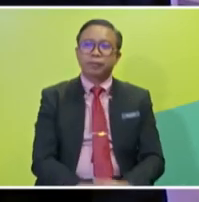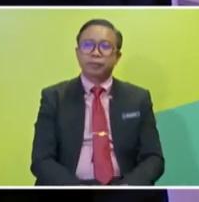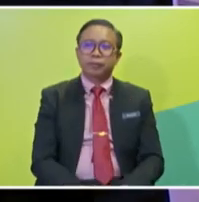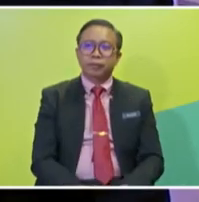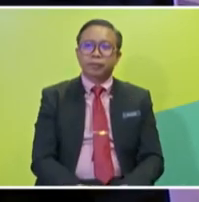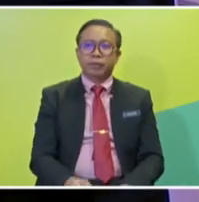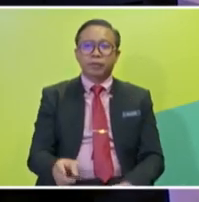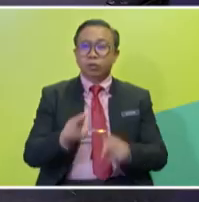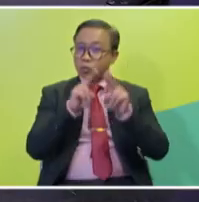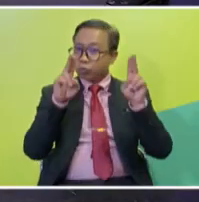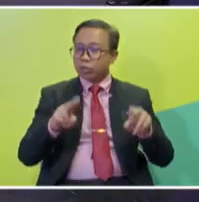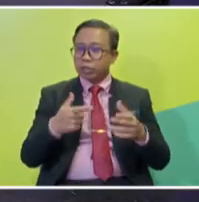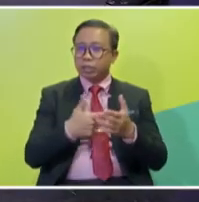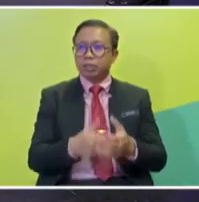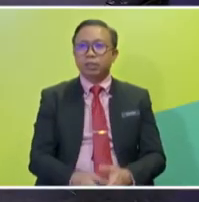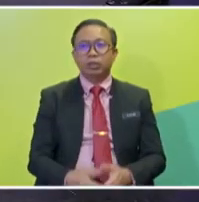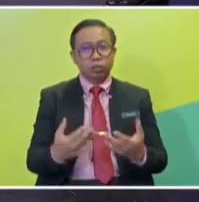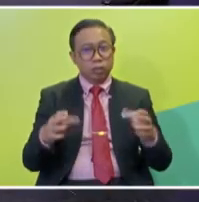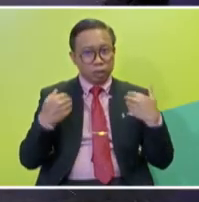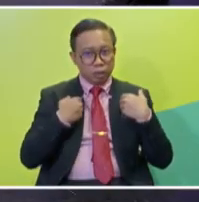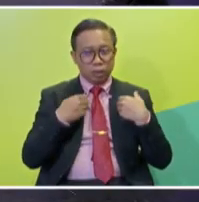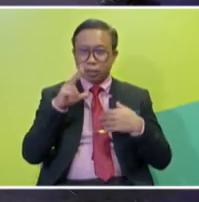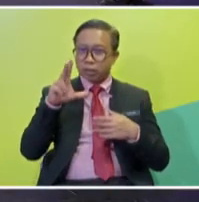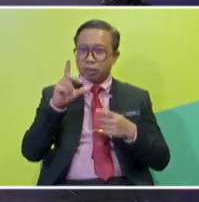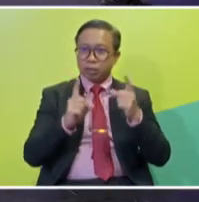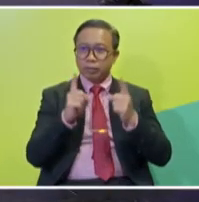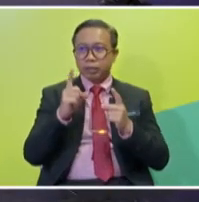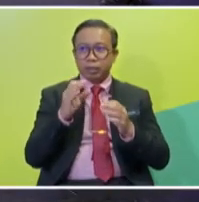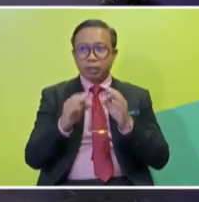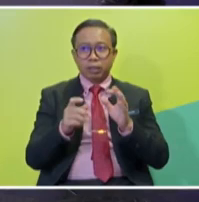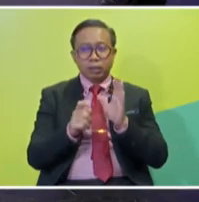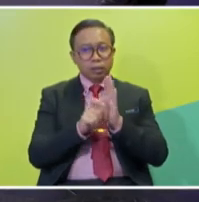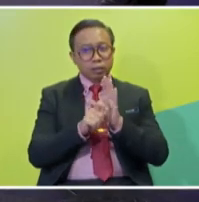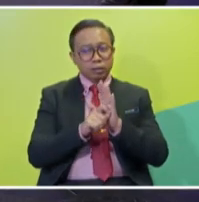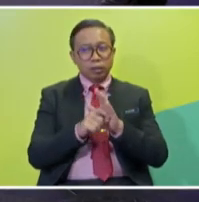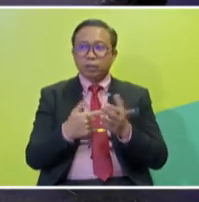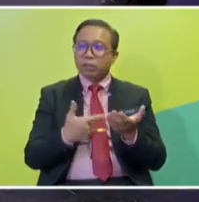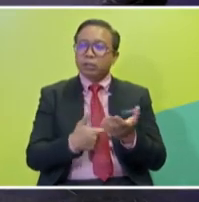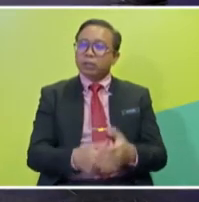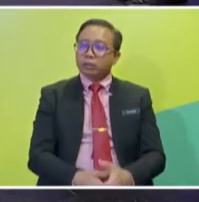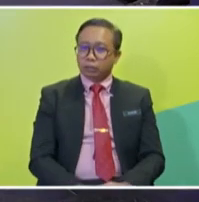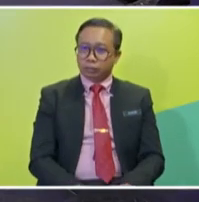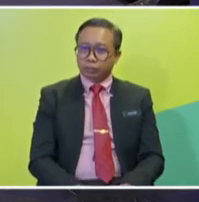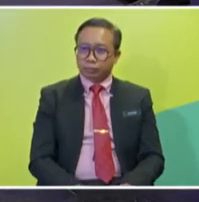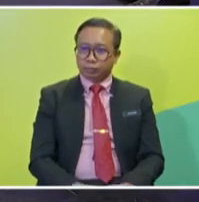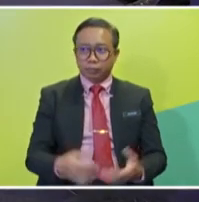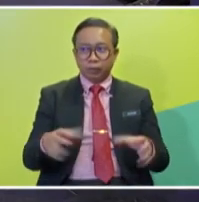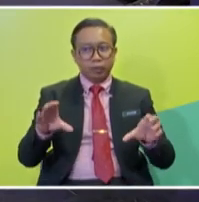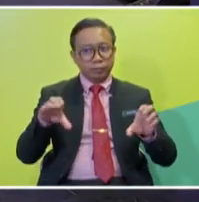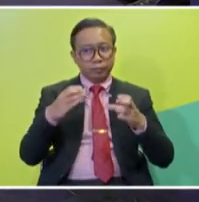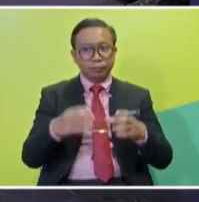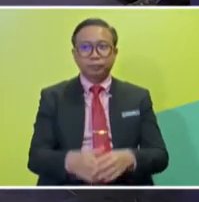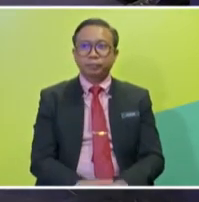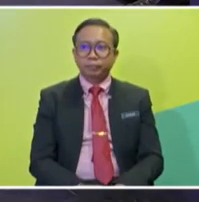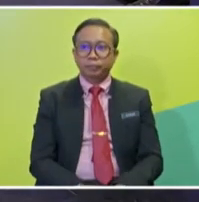uji lagi kalau Kris sudah ada tiga bintang Bagaimana kalau kita tambah tetapi untuk persamaan saya dapatkan Kris kita